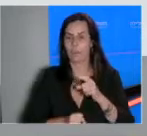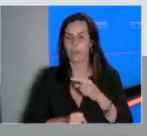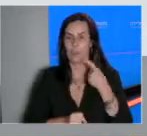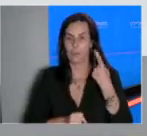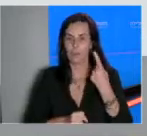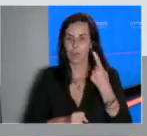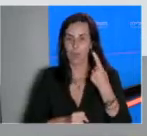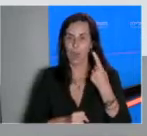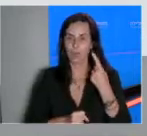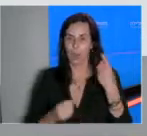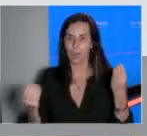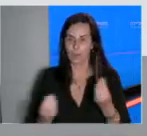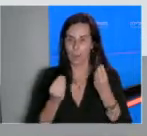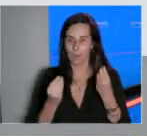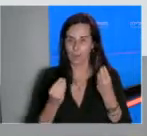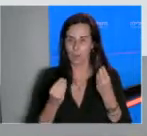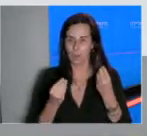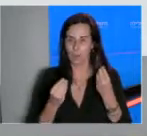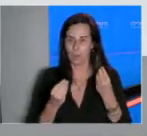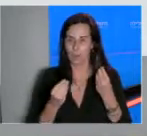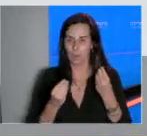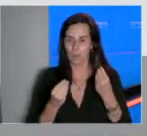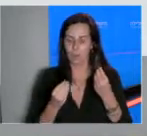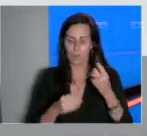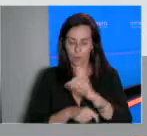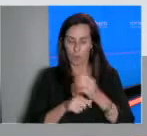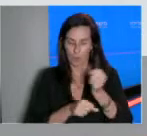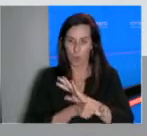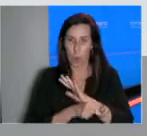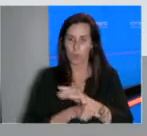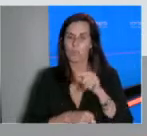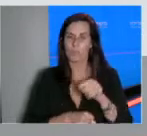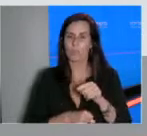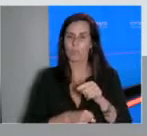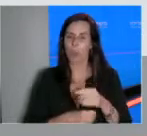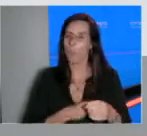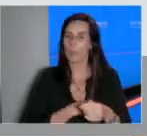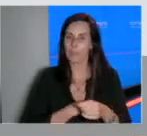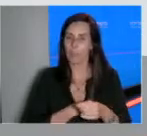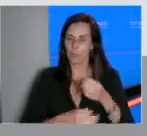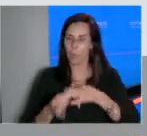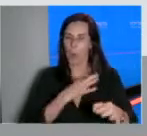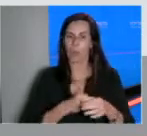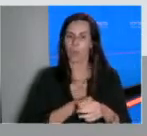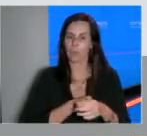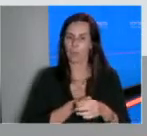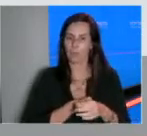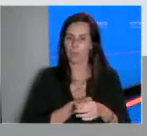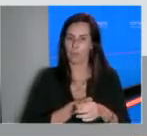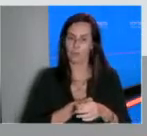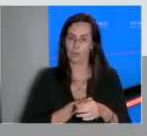ואחד הקווים שהנחו כרגע בזמן הקורונה, זה הומניטרי, תמורת הומניטרי